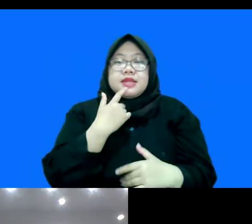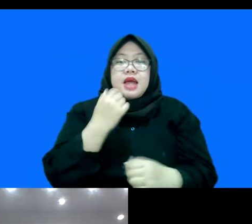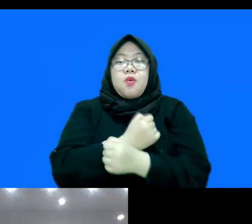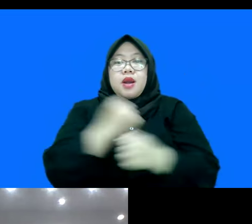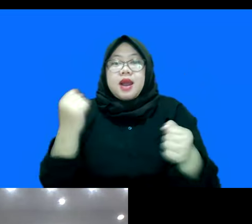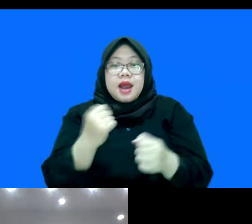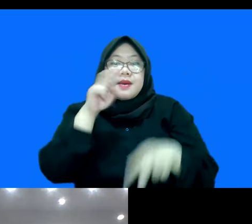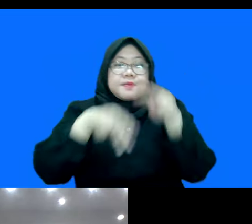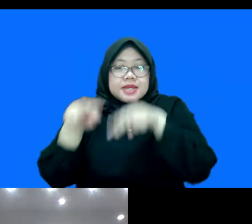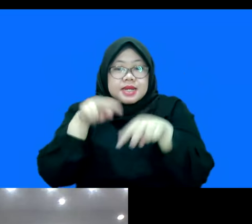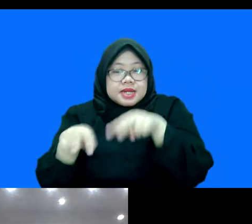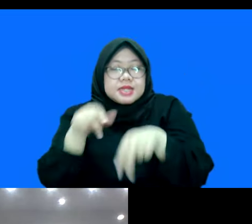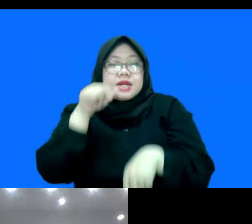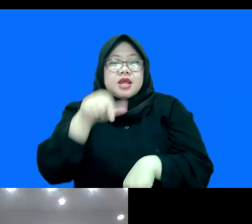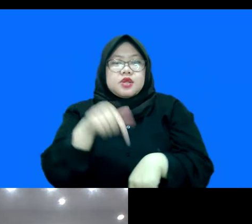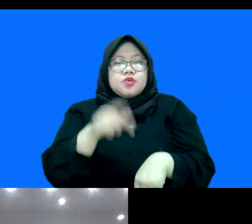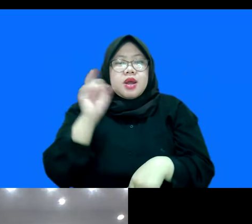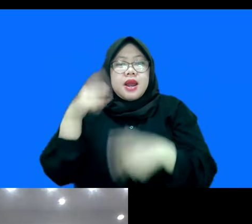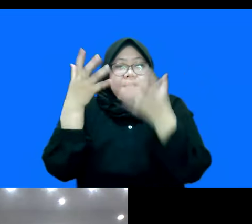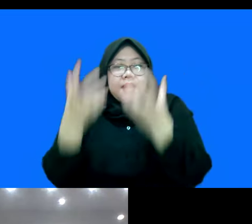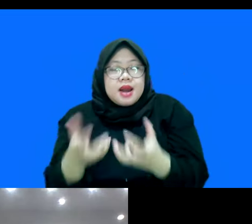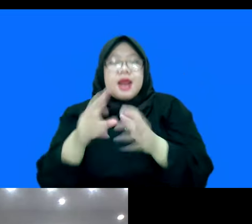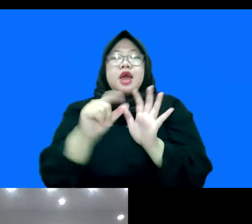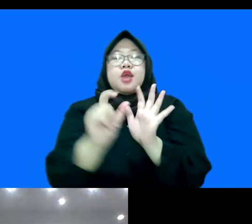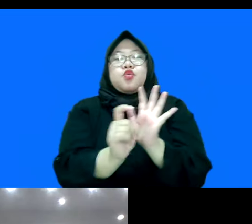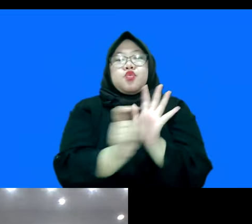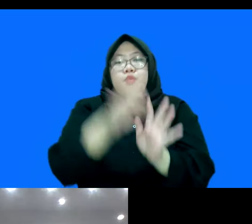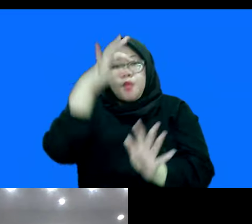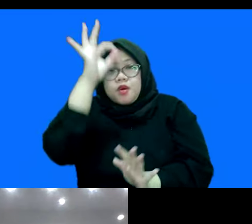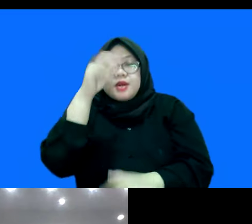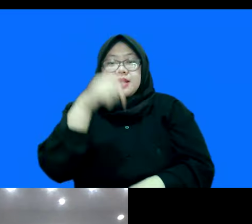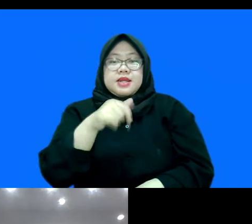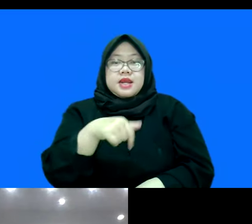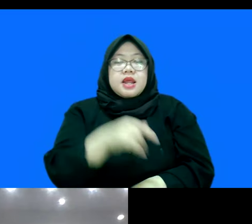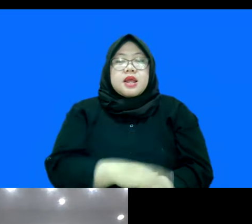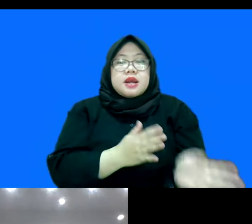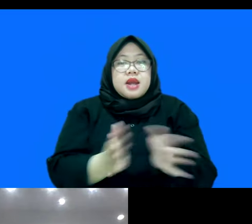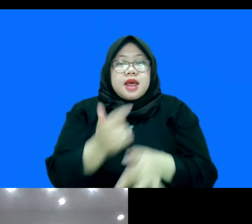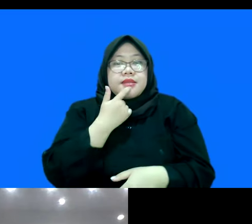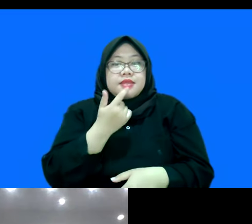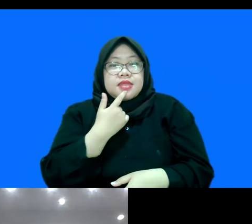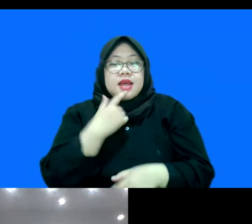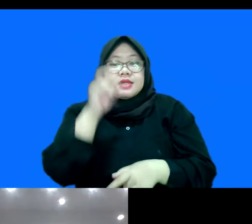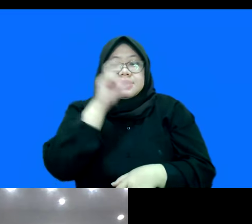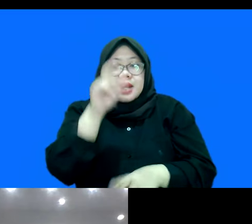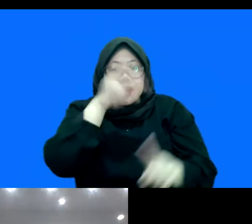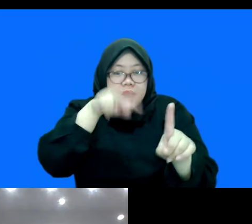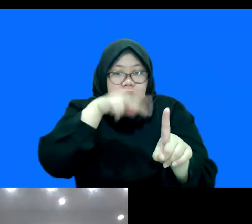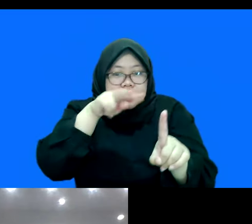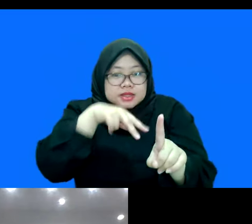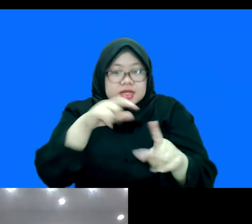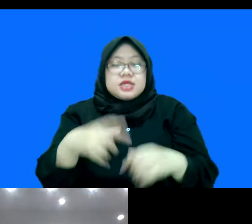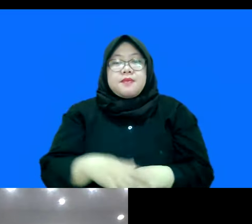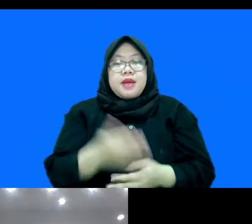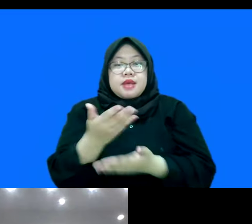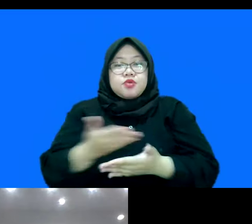mana justru diperparah dengan RUU Polri ini. Lalu juga terkait dengan mekanisme pengawasan dan akuntabilitas